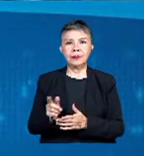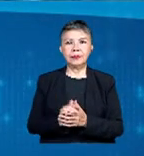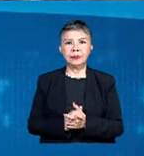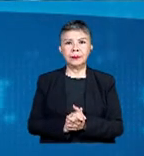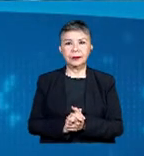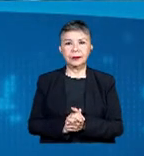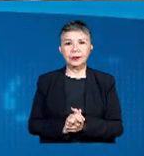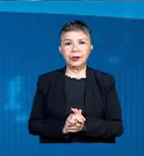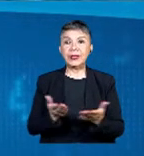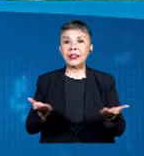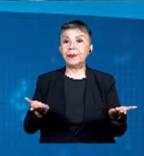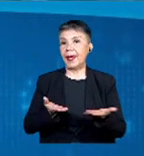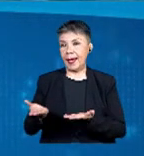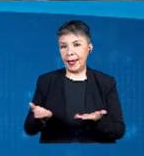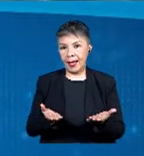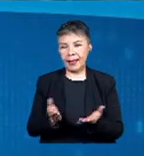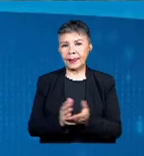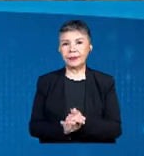diberi